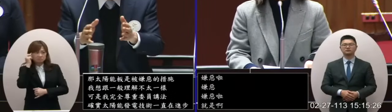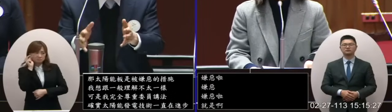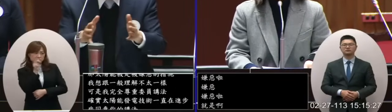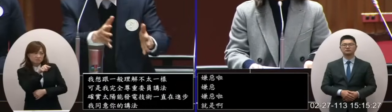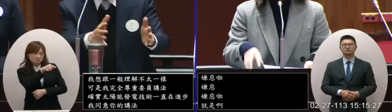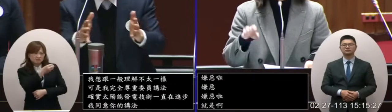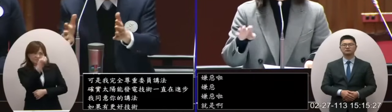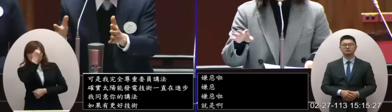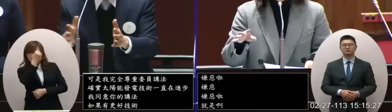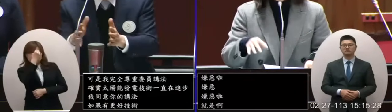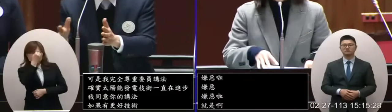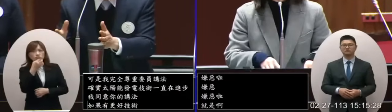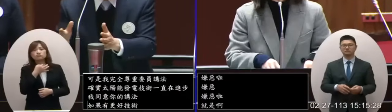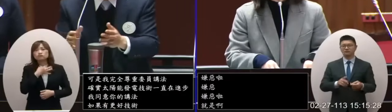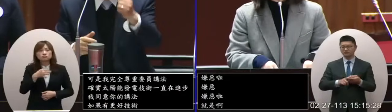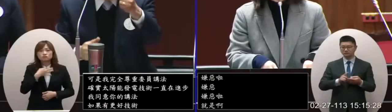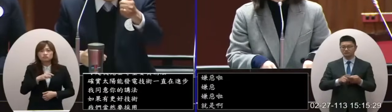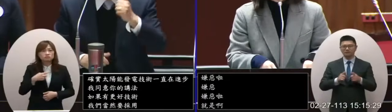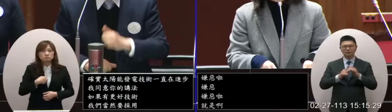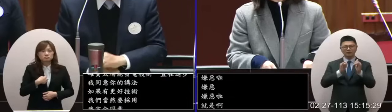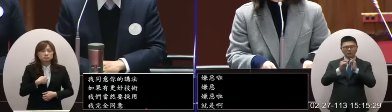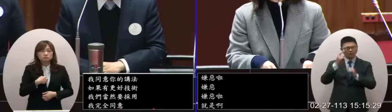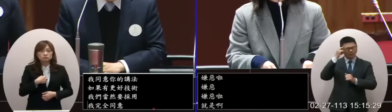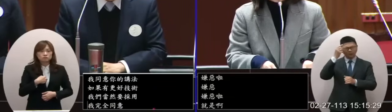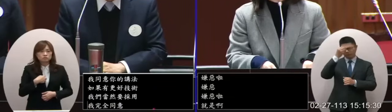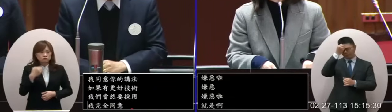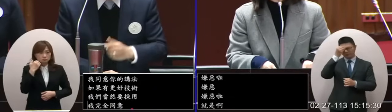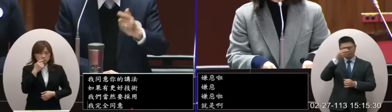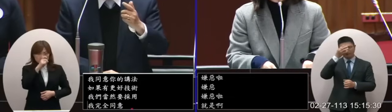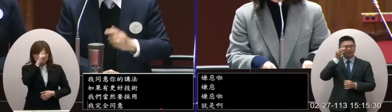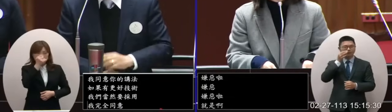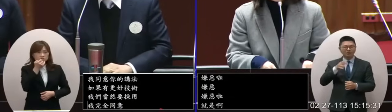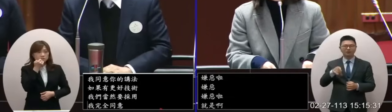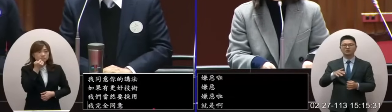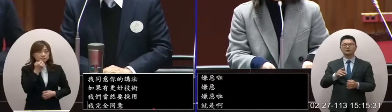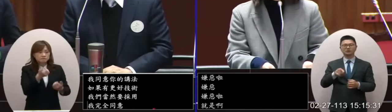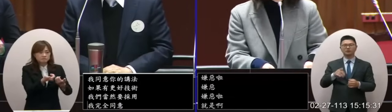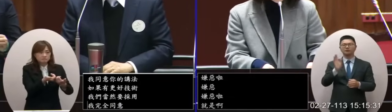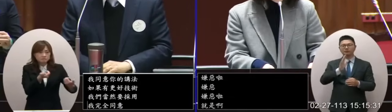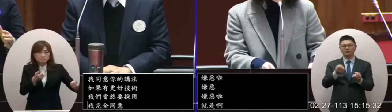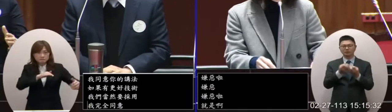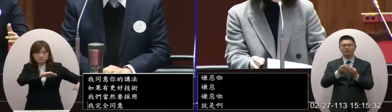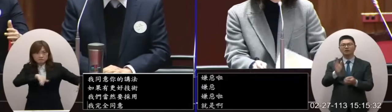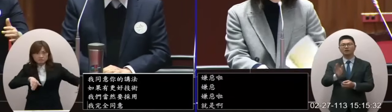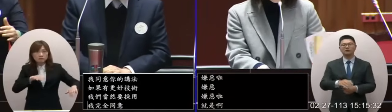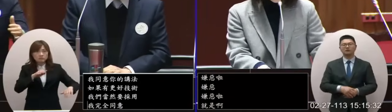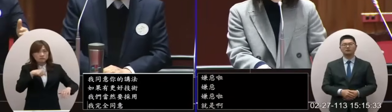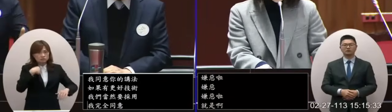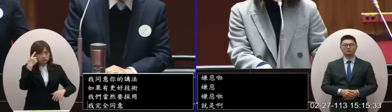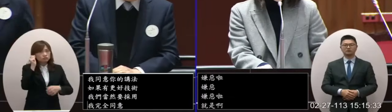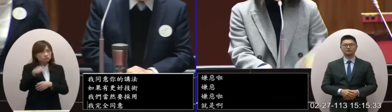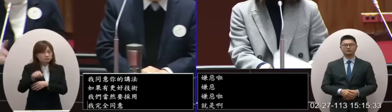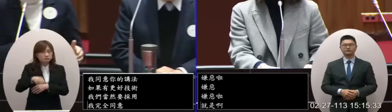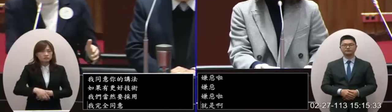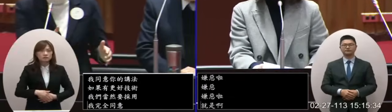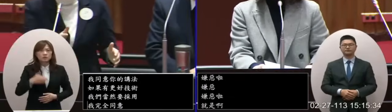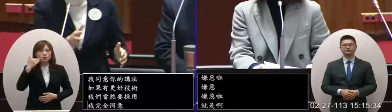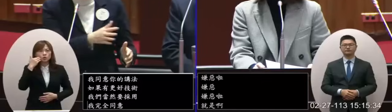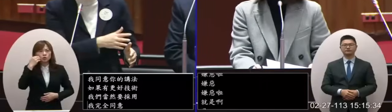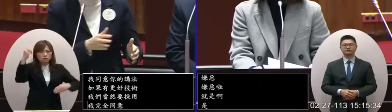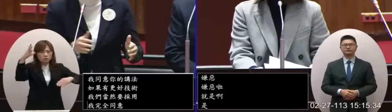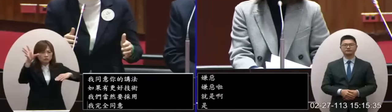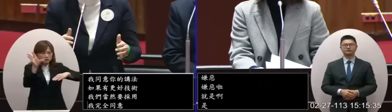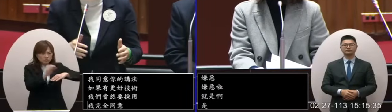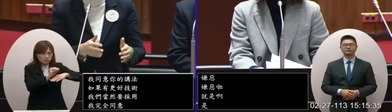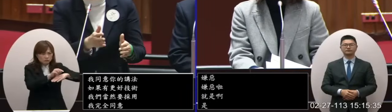哈，那这个 在 这距离 要 退缩，这个我也同意。 所以两个部分，一个就是如果这个太阳能面板离